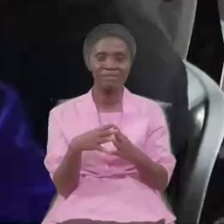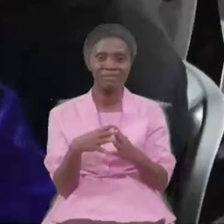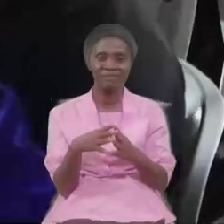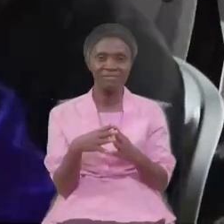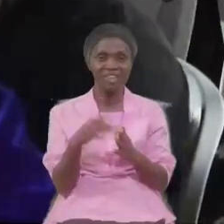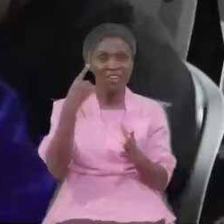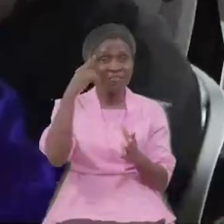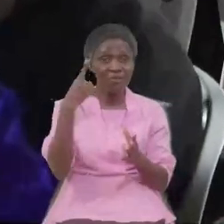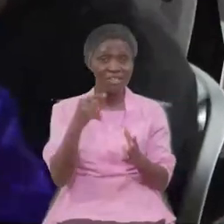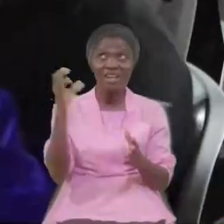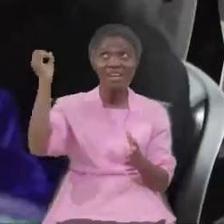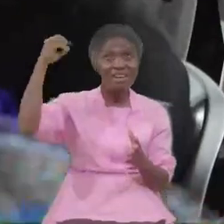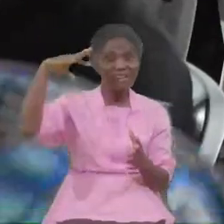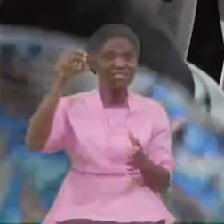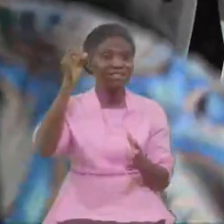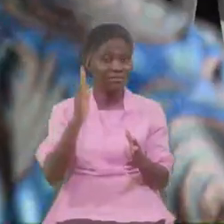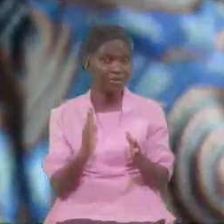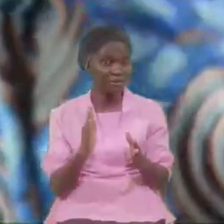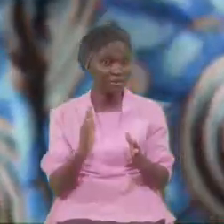pour la grâce de Dieu.